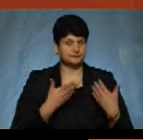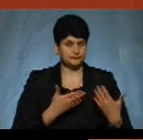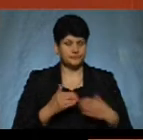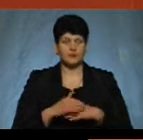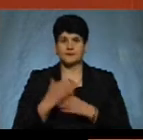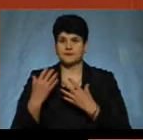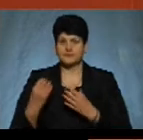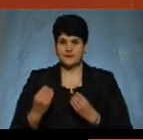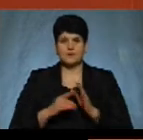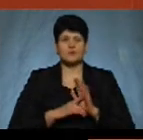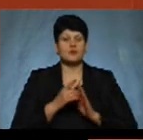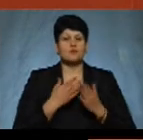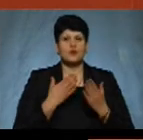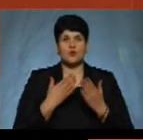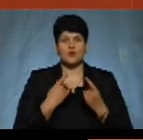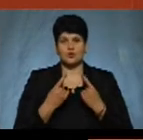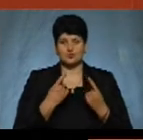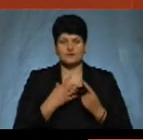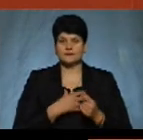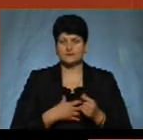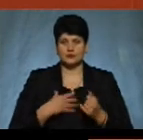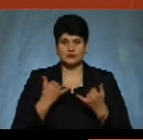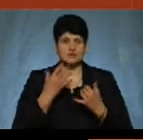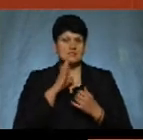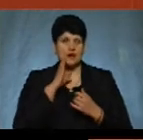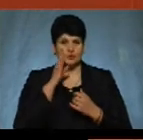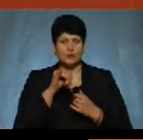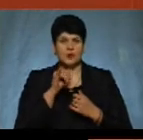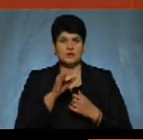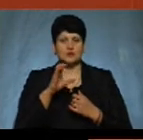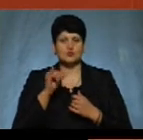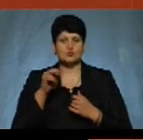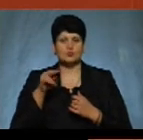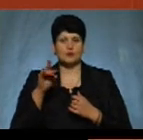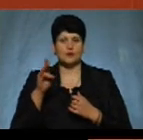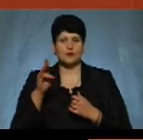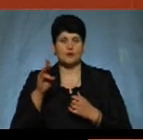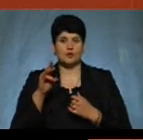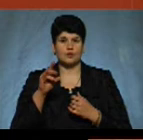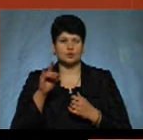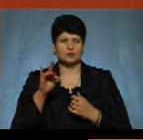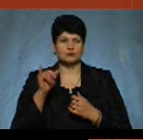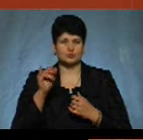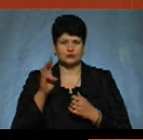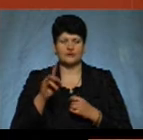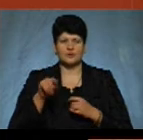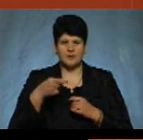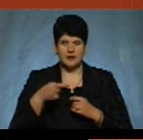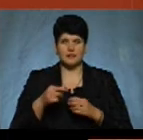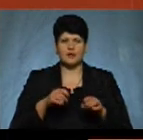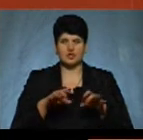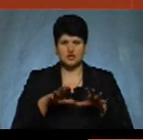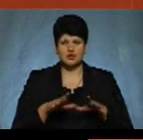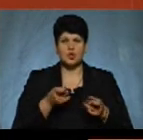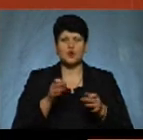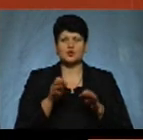Розпочнемо розмову наразі з найактуальнішого. Сьогодні вранці Уляна Супрун разом зі своїми заступниками вимагала негайного рішення окружного адміністративного